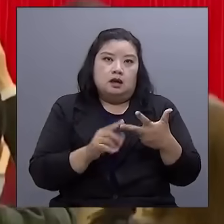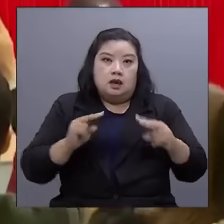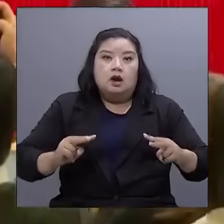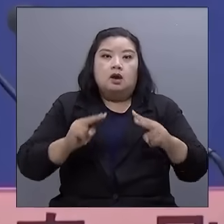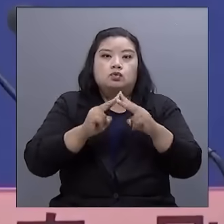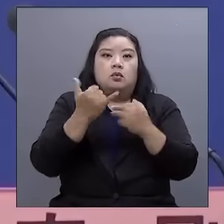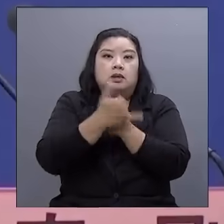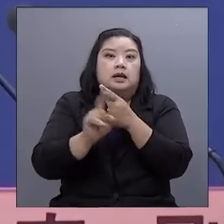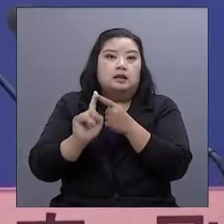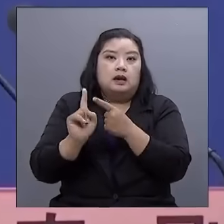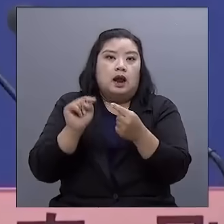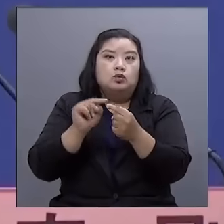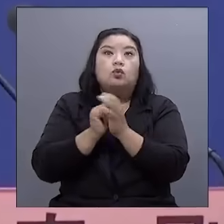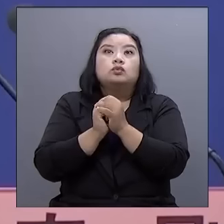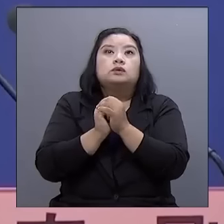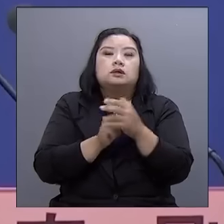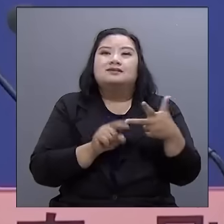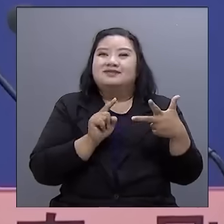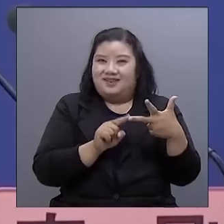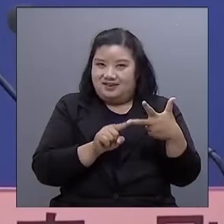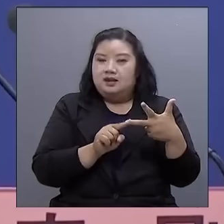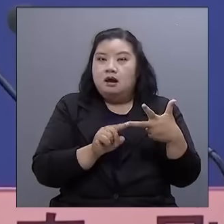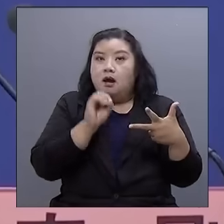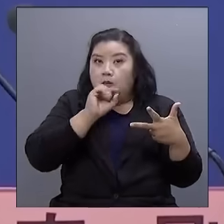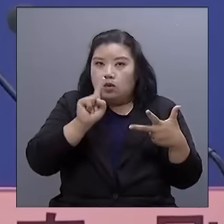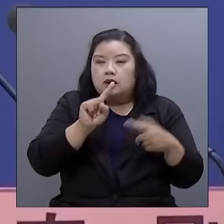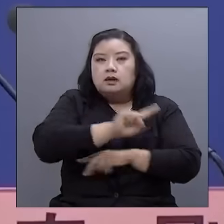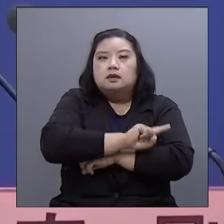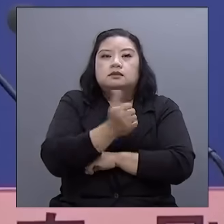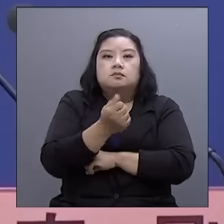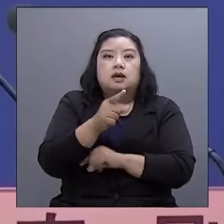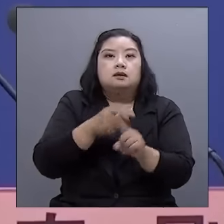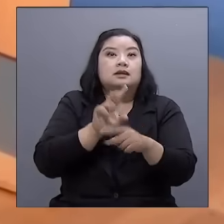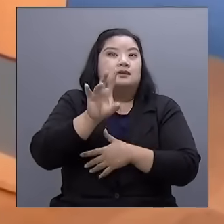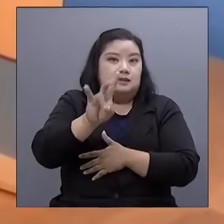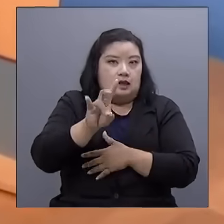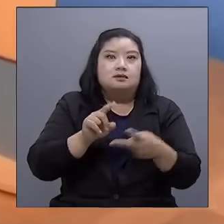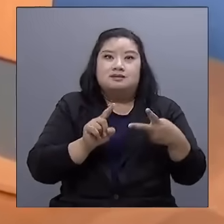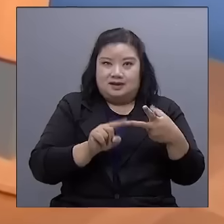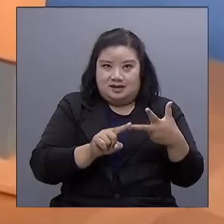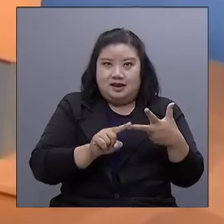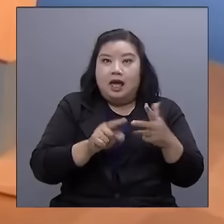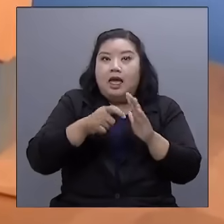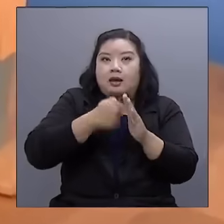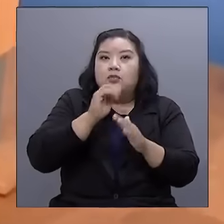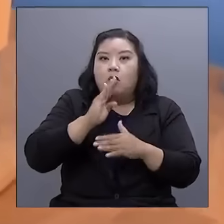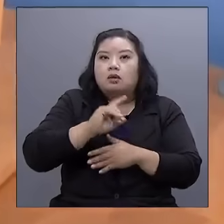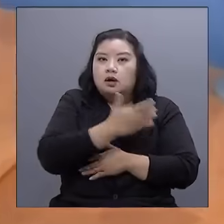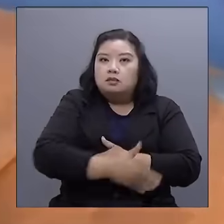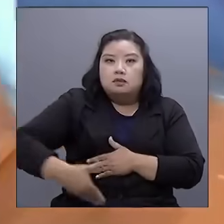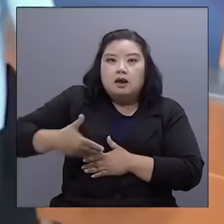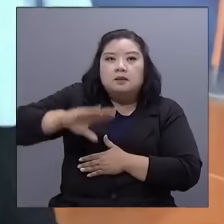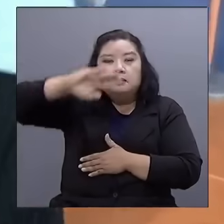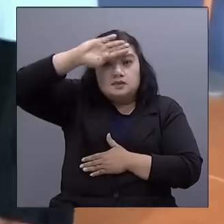ต่างประเทศจีนหยิบขึ้นมาอ้างเมื่อวันที่ 11กรกฎาคมค่ะและเป็นเพียงครั้งเดียวที่ทางการออกมาให้ข้อมูล